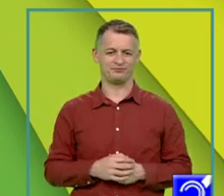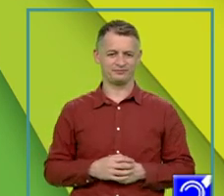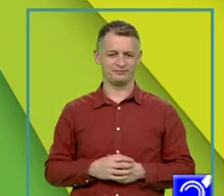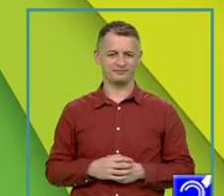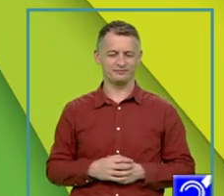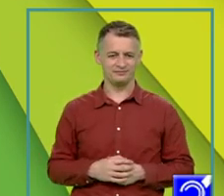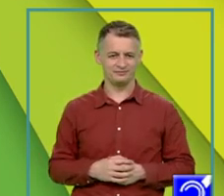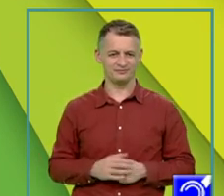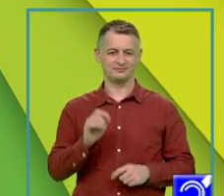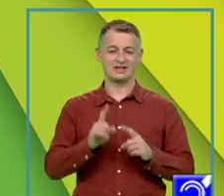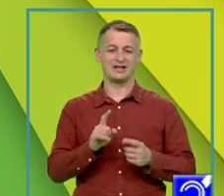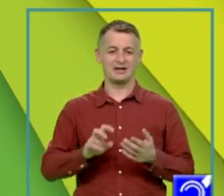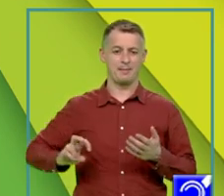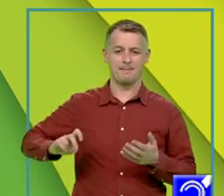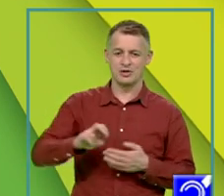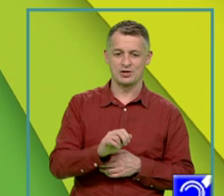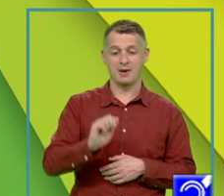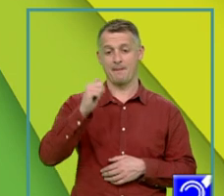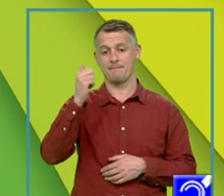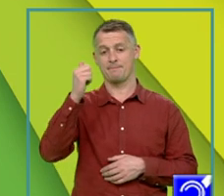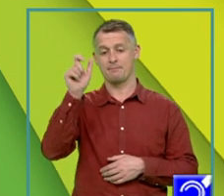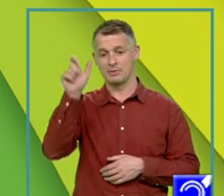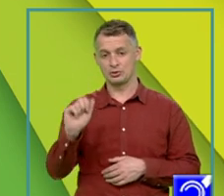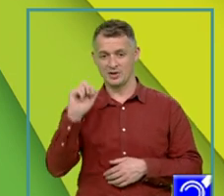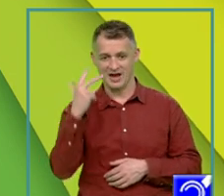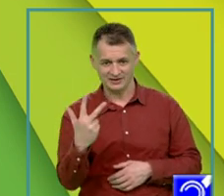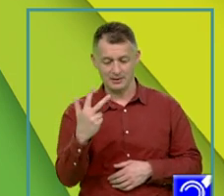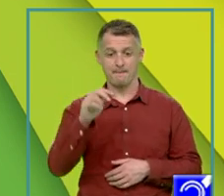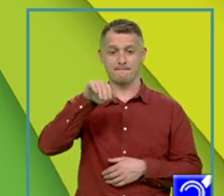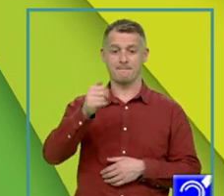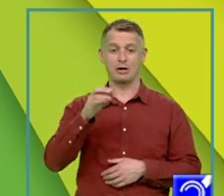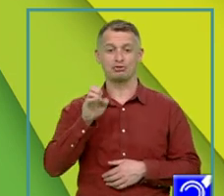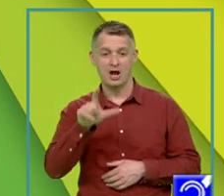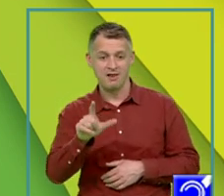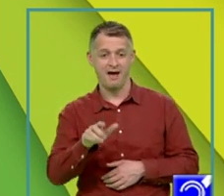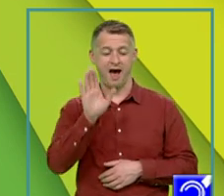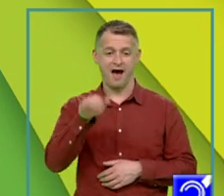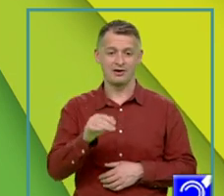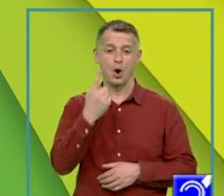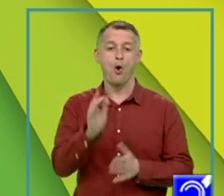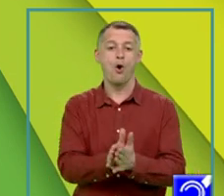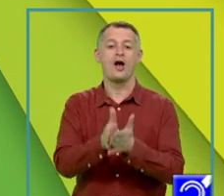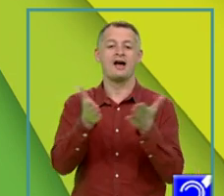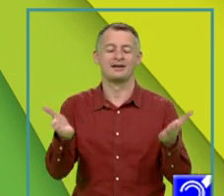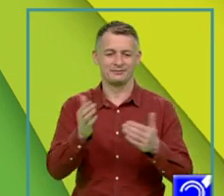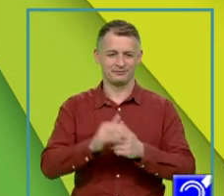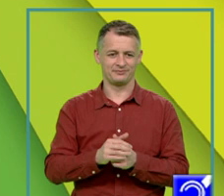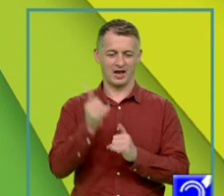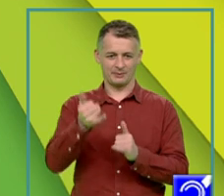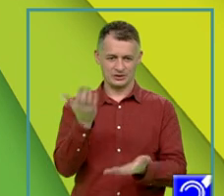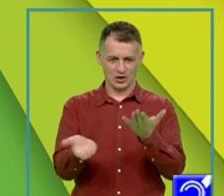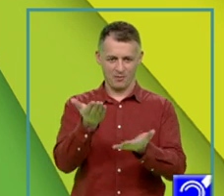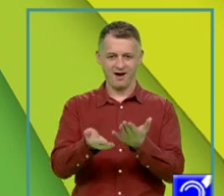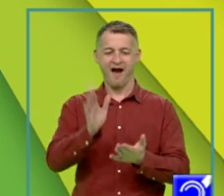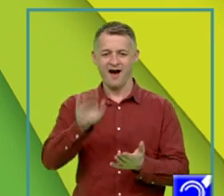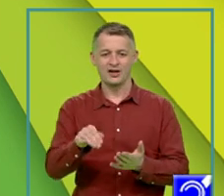dacă trecem la persoana a treia Marcel are o carte Hai să comparăm pe